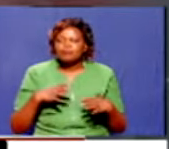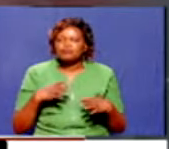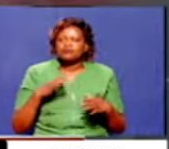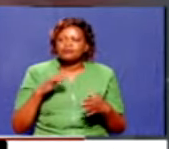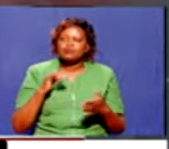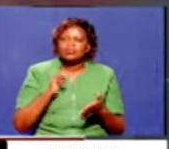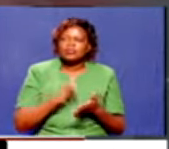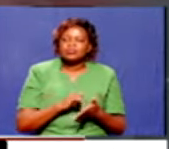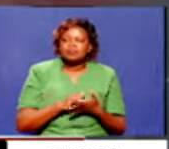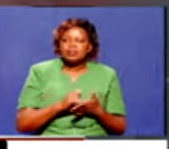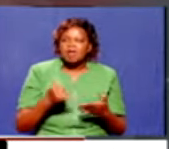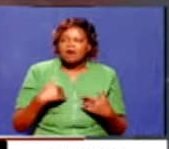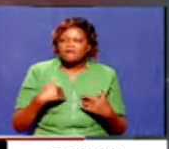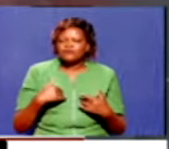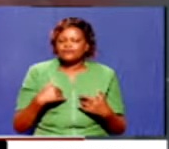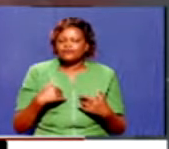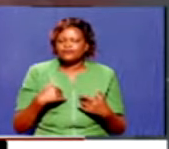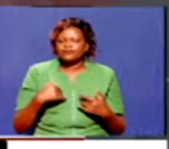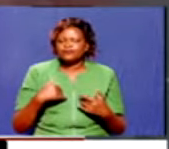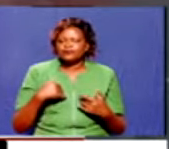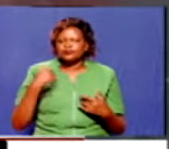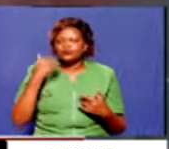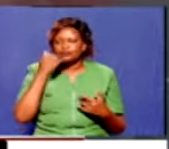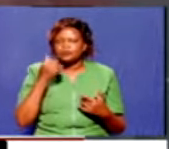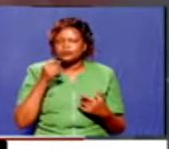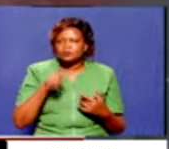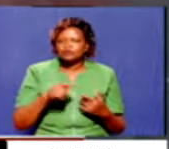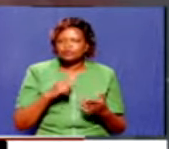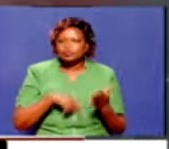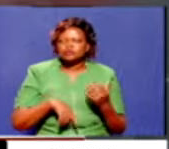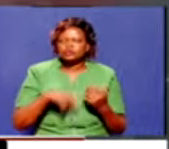nchini kufikia sasa ni